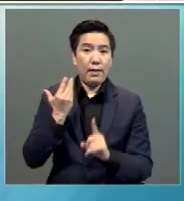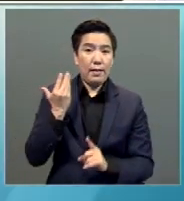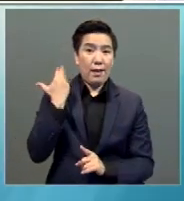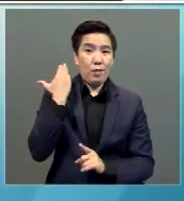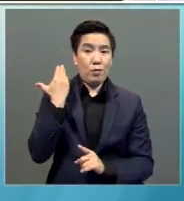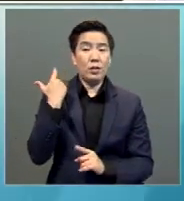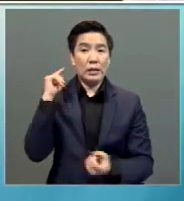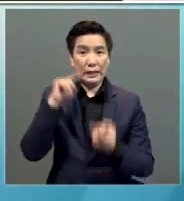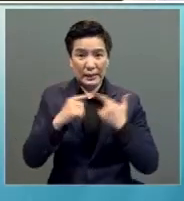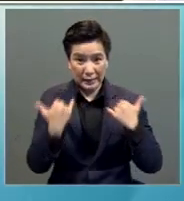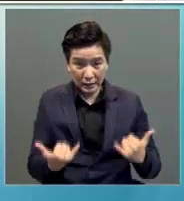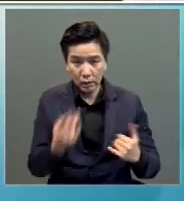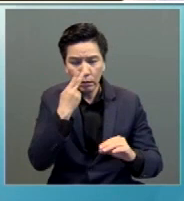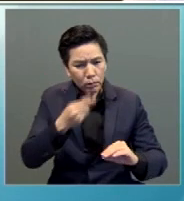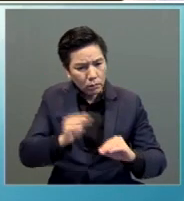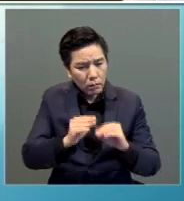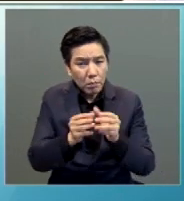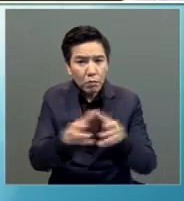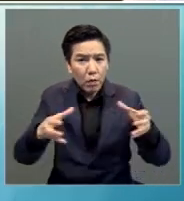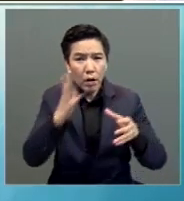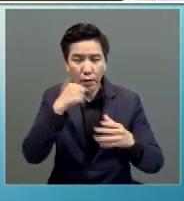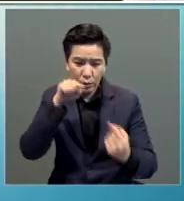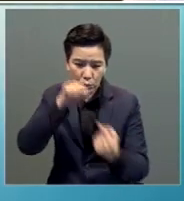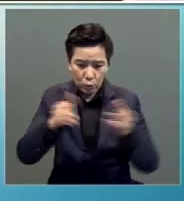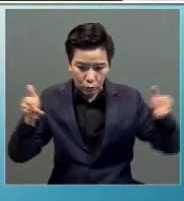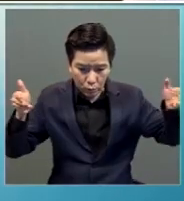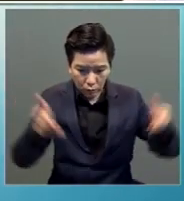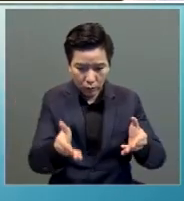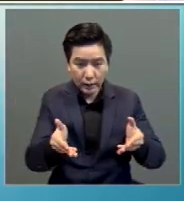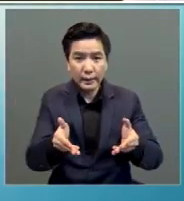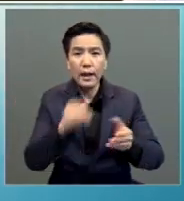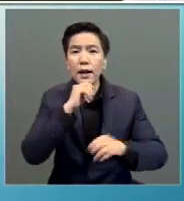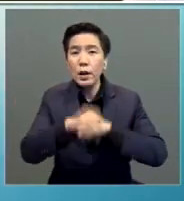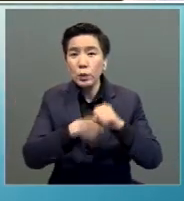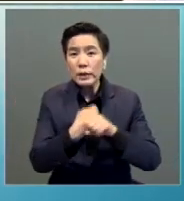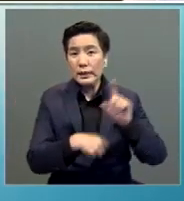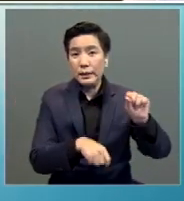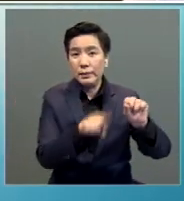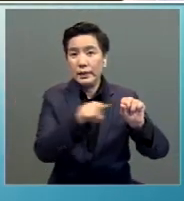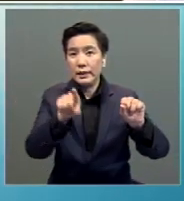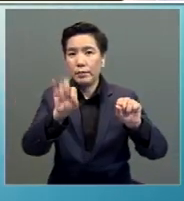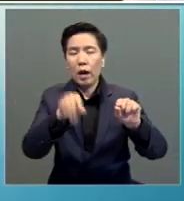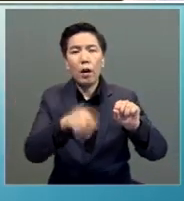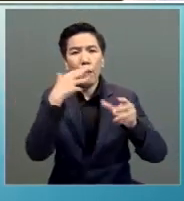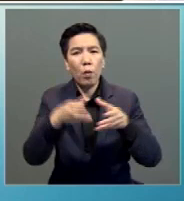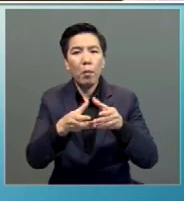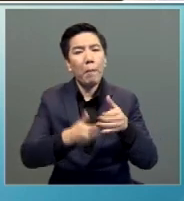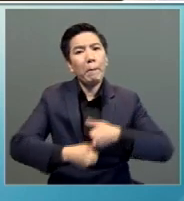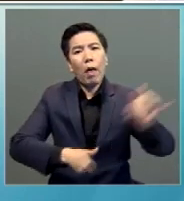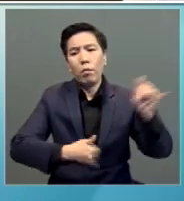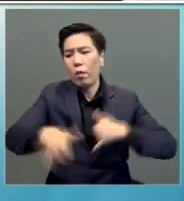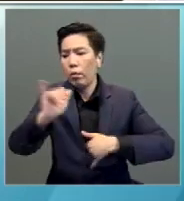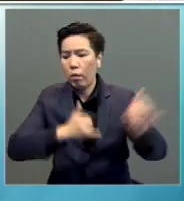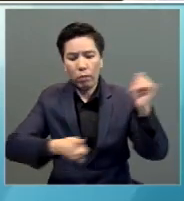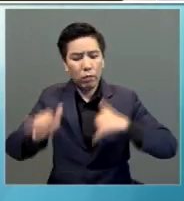านี้นะครับเราจะต้องที่ต้องเพ่งไปที่กลุ่มนี้เพราะว่ากลุ่มนี้มีการเดินทางการเคลื่อนย้าย